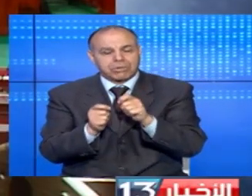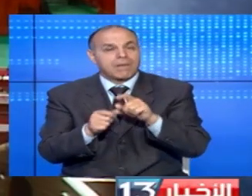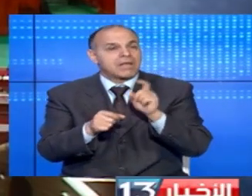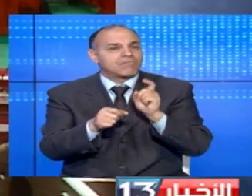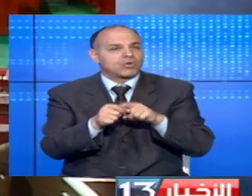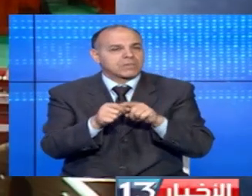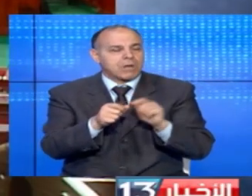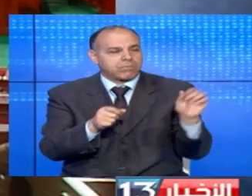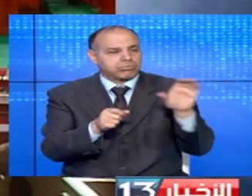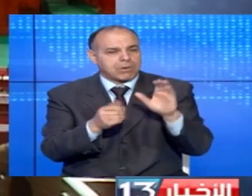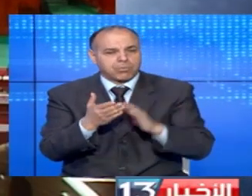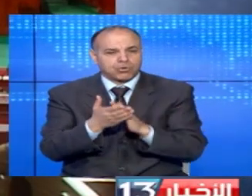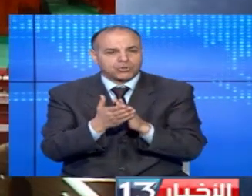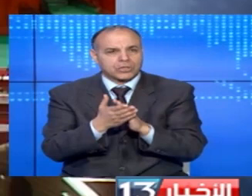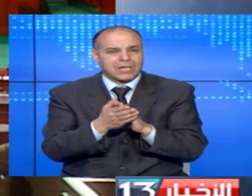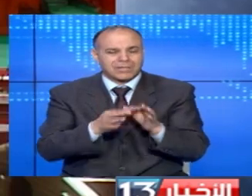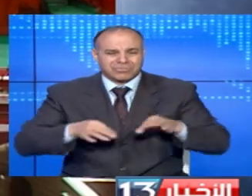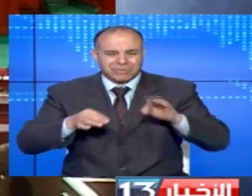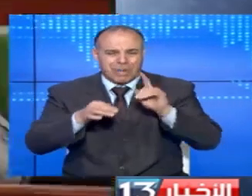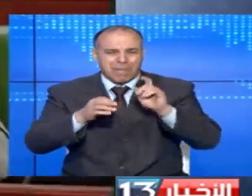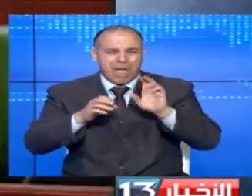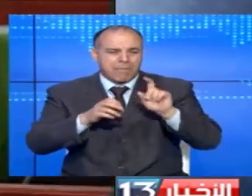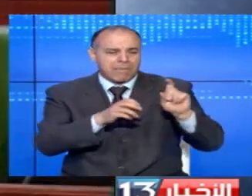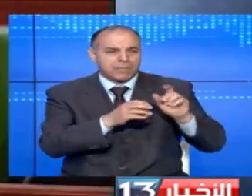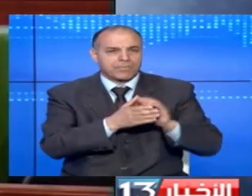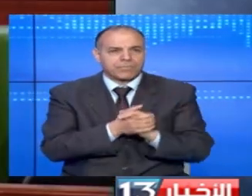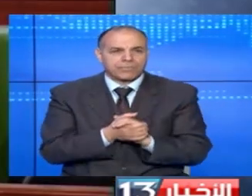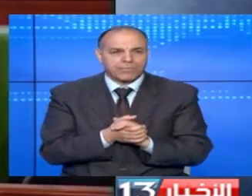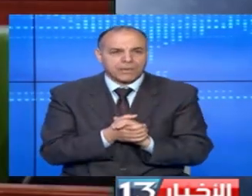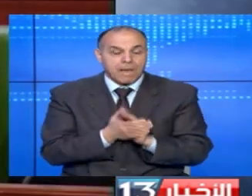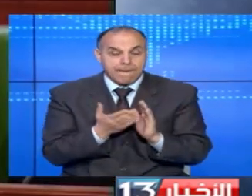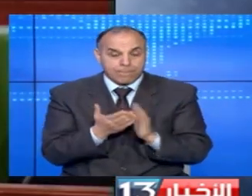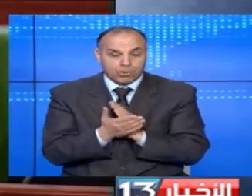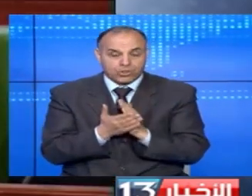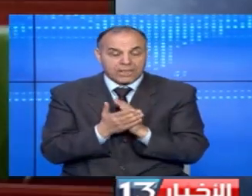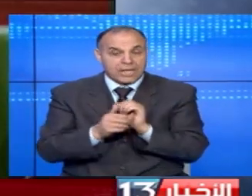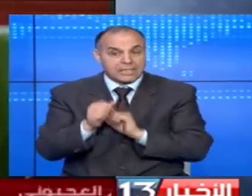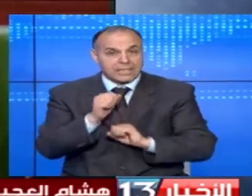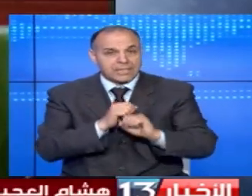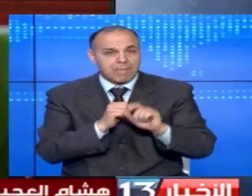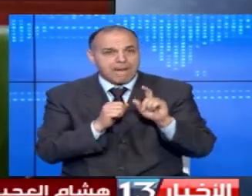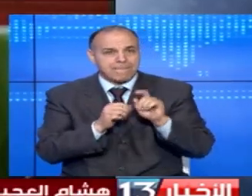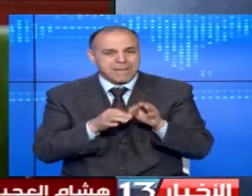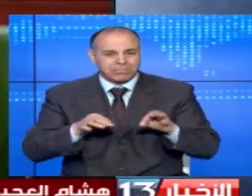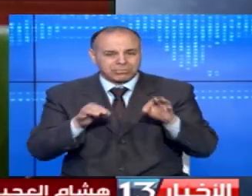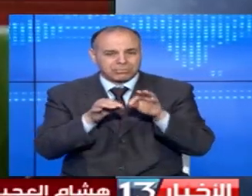في تمويل مشروع صلاته يهدف هذا المشروع الى تنظيم